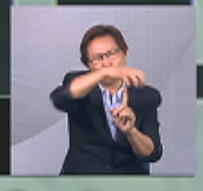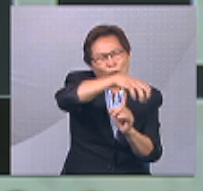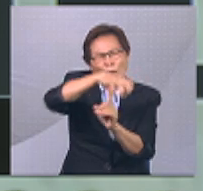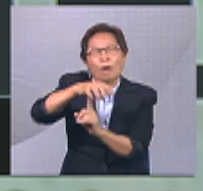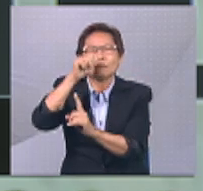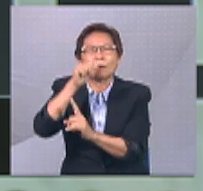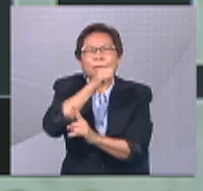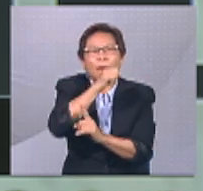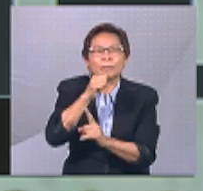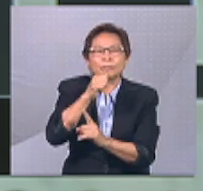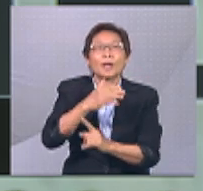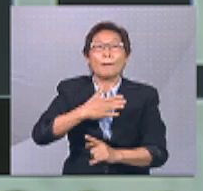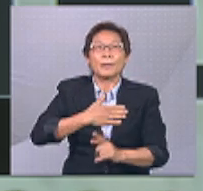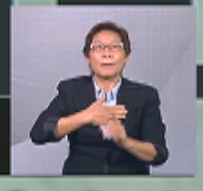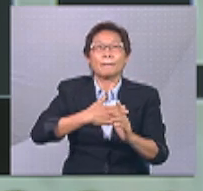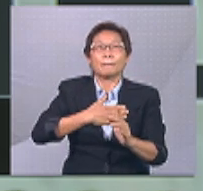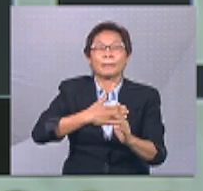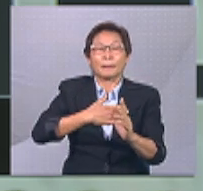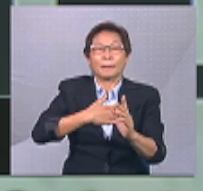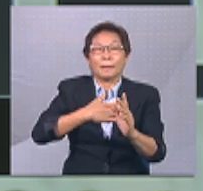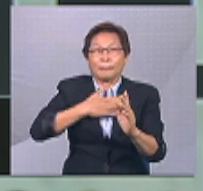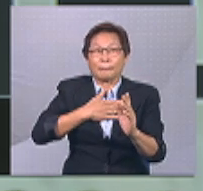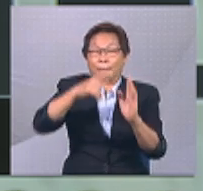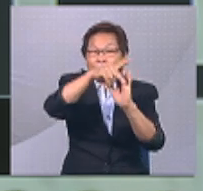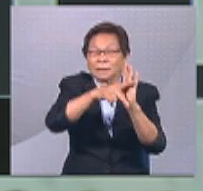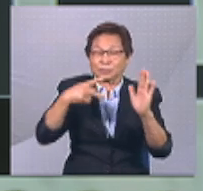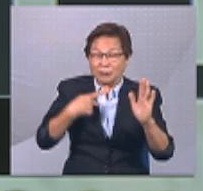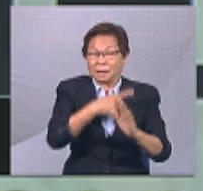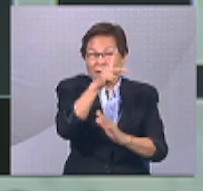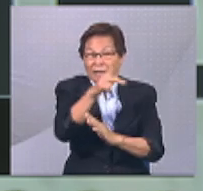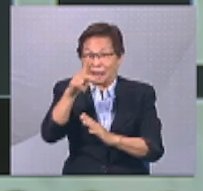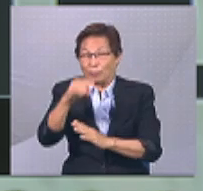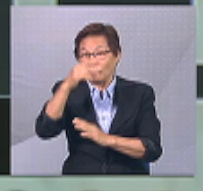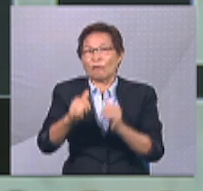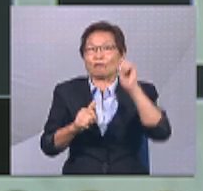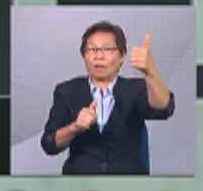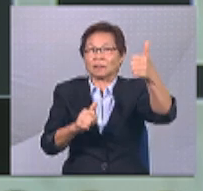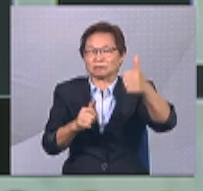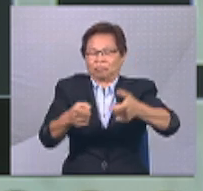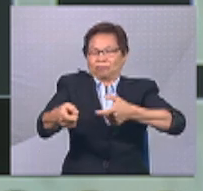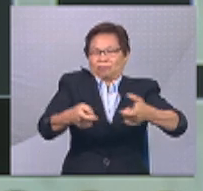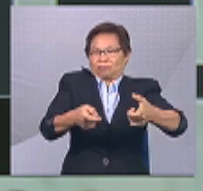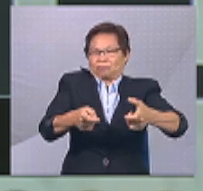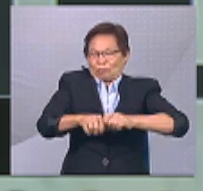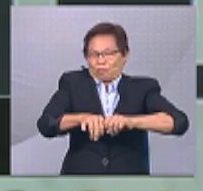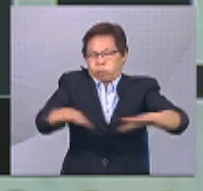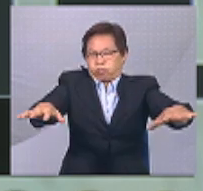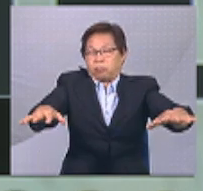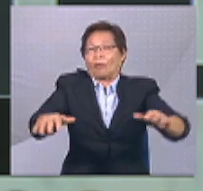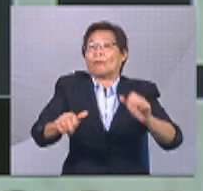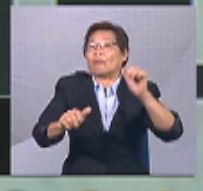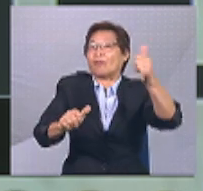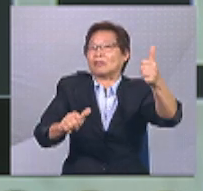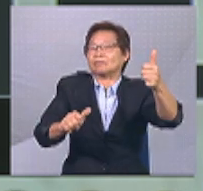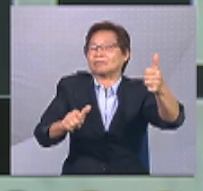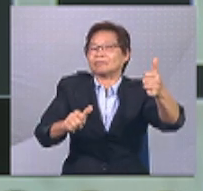di Kementerian Kesihatan ialah pertama, yang untuk kita mengawal penularan COVID-19 ni ialah pertama, ialah